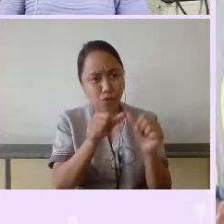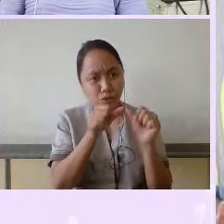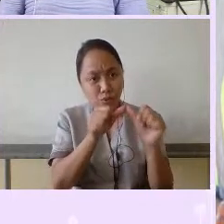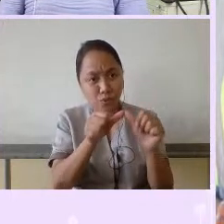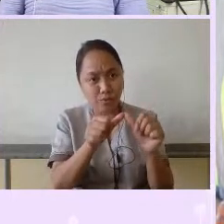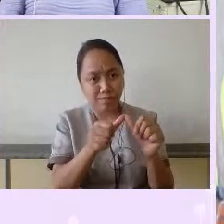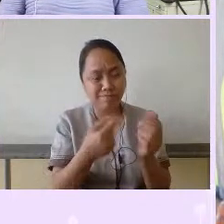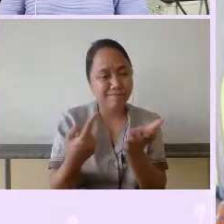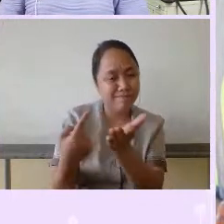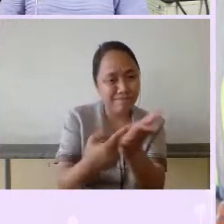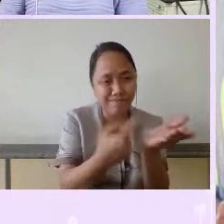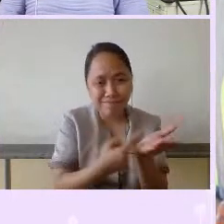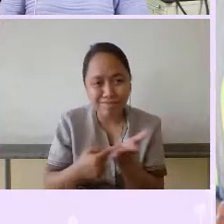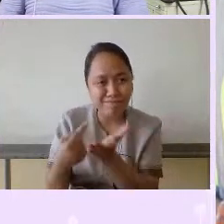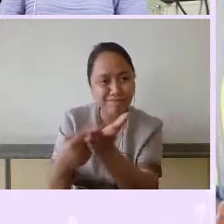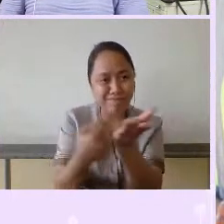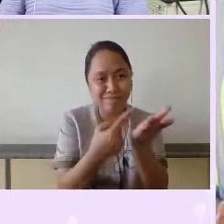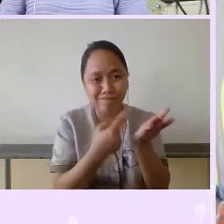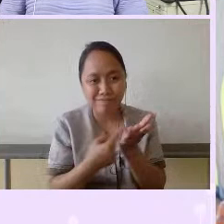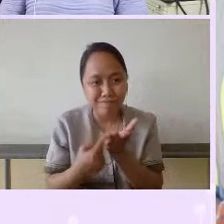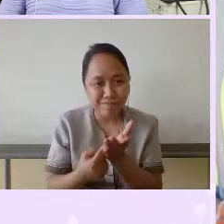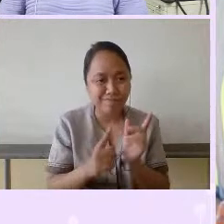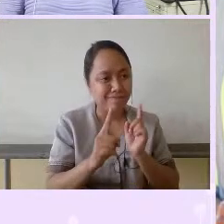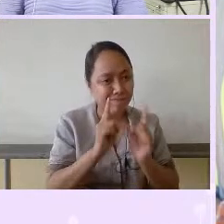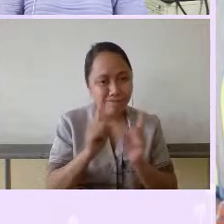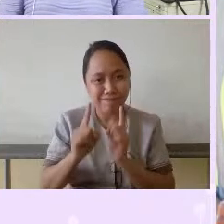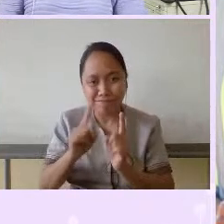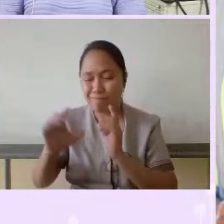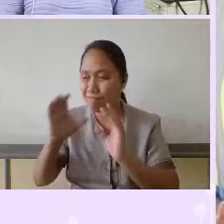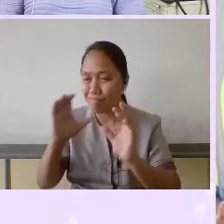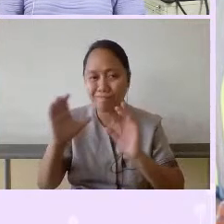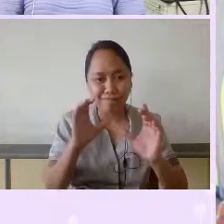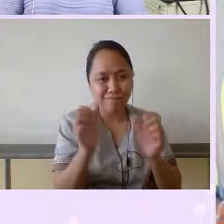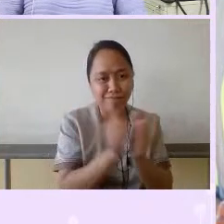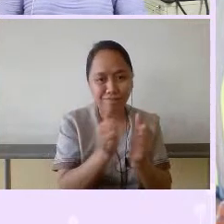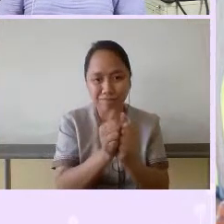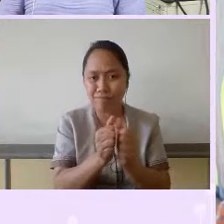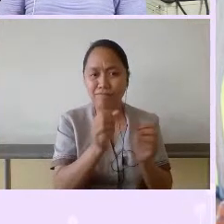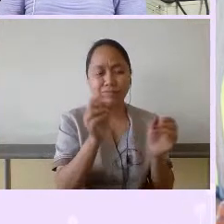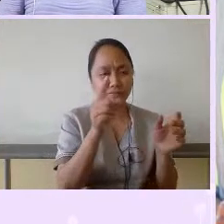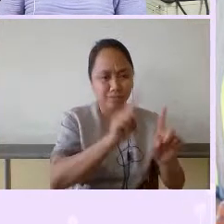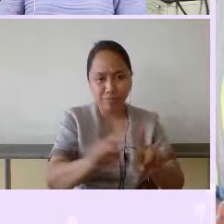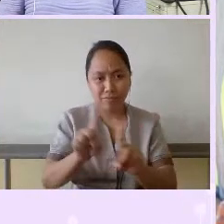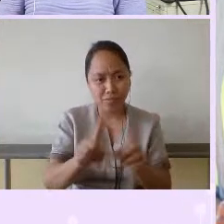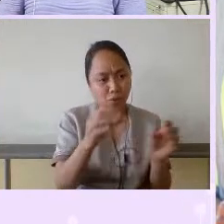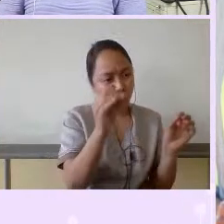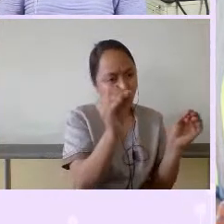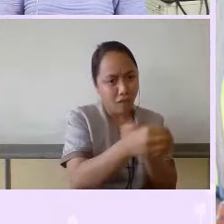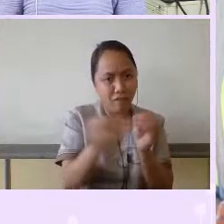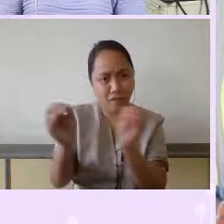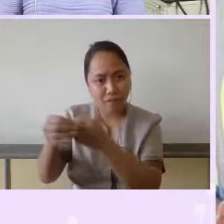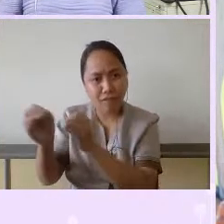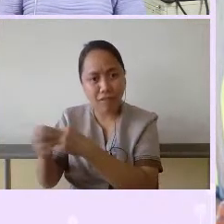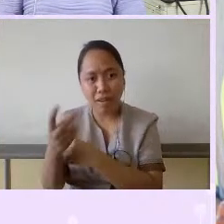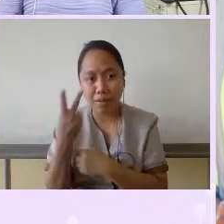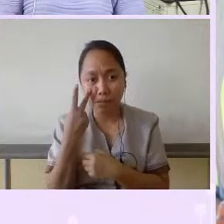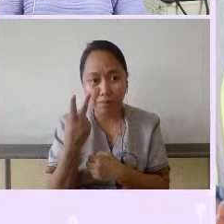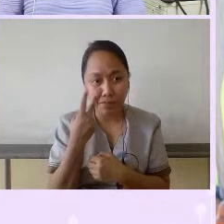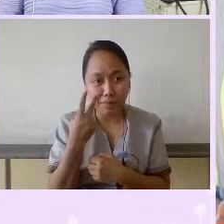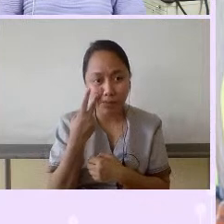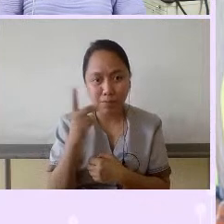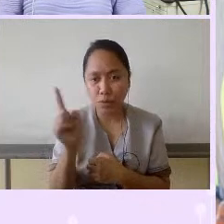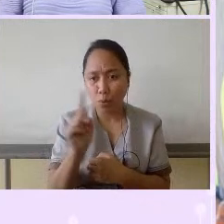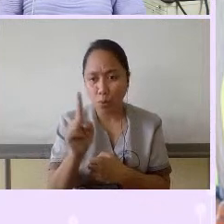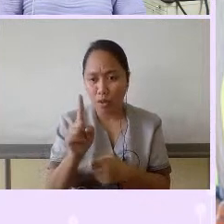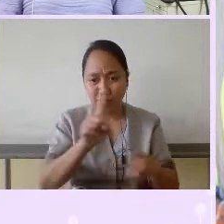nakikipag-usap or via consultation sa ating mga DOLE regional offices at nakita po namin ang mga in-demand